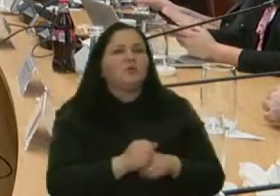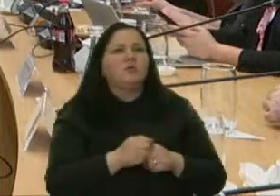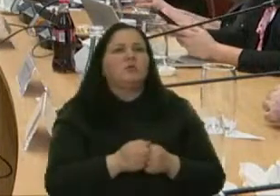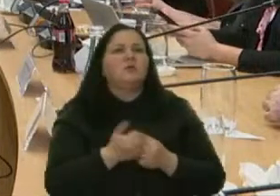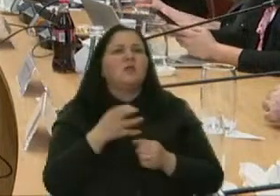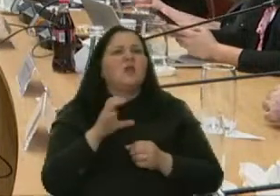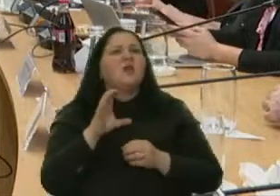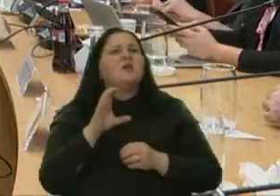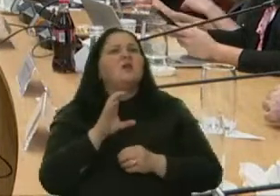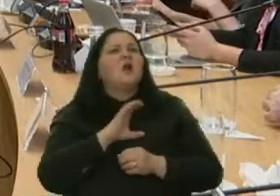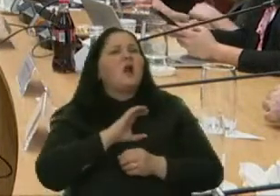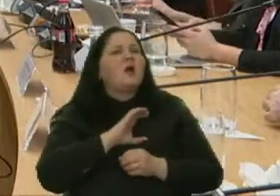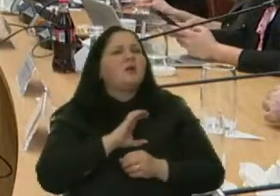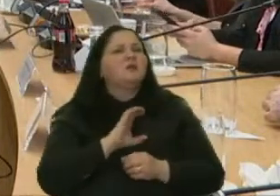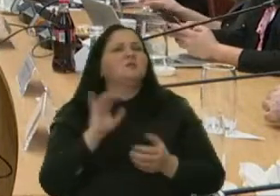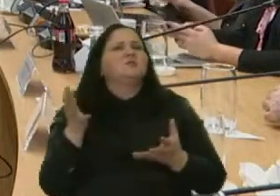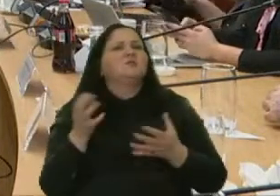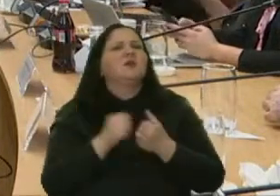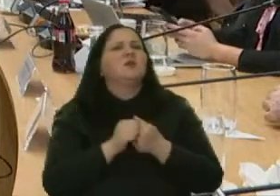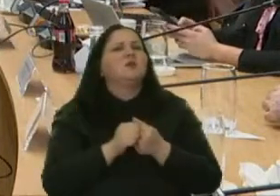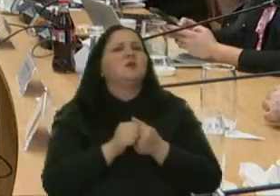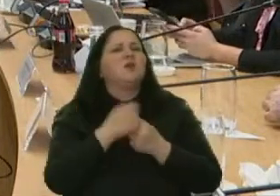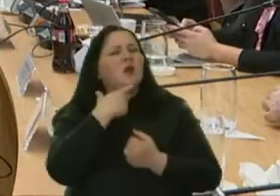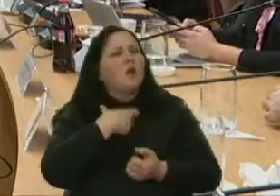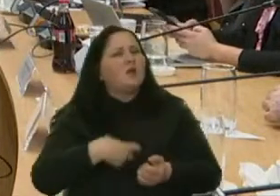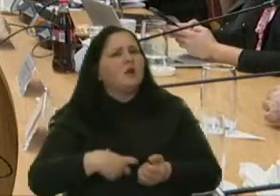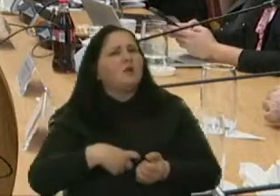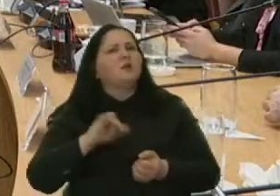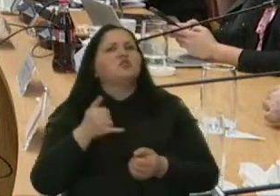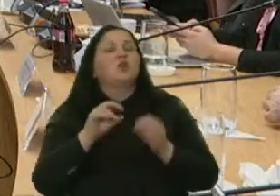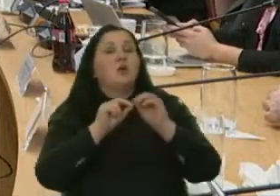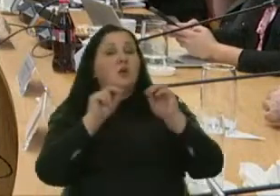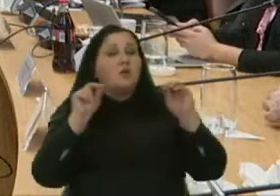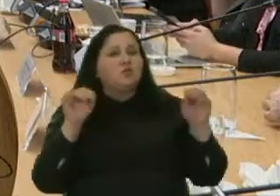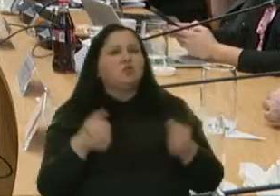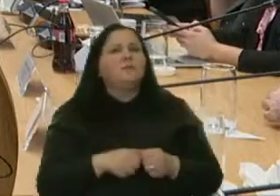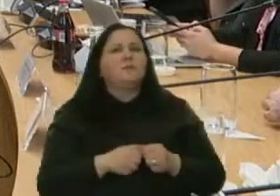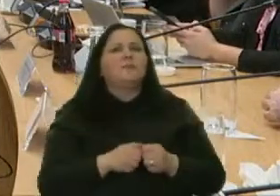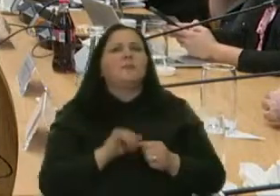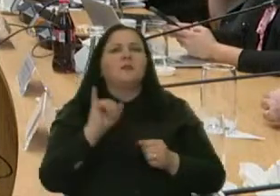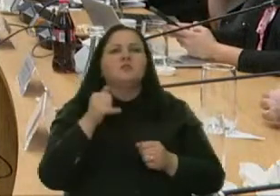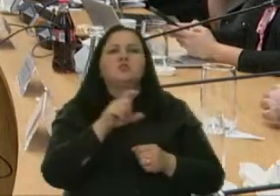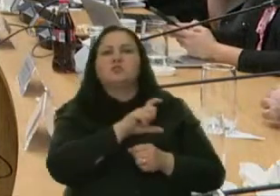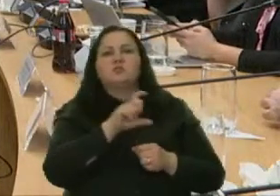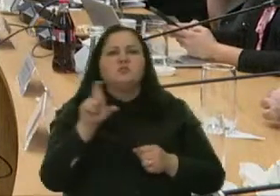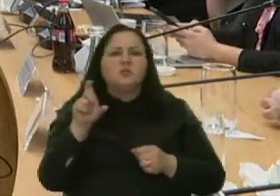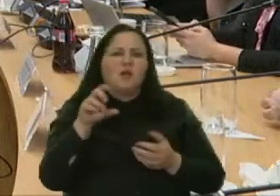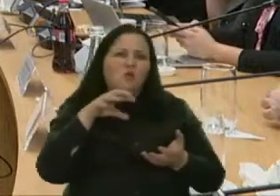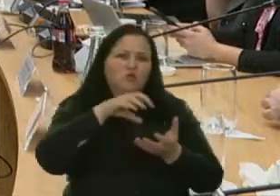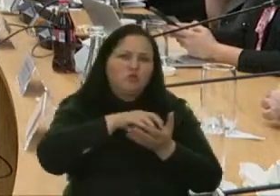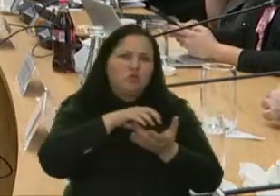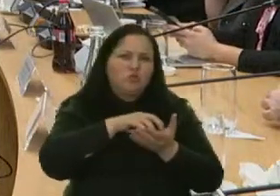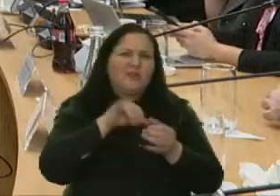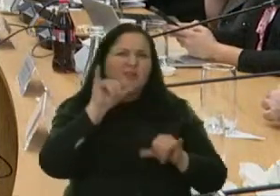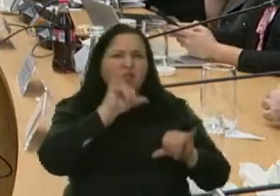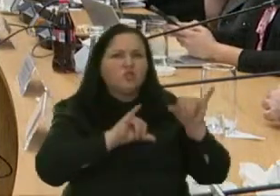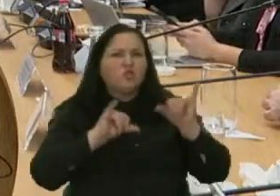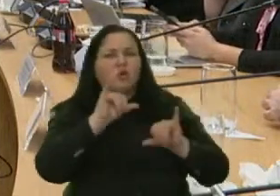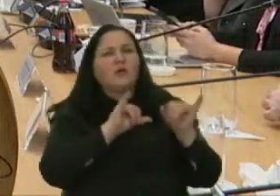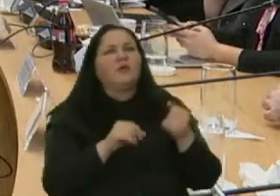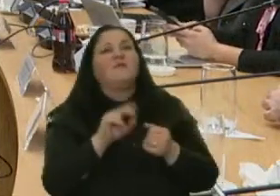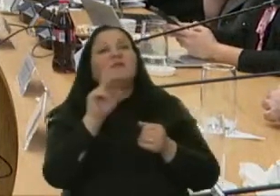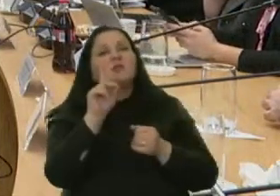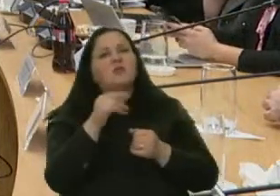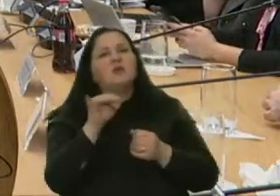caractere și de educație a profesorilor din municipiu și datorită zonei geografice dar